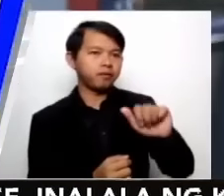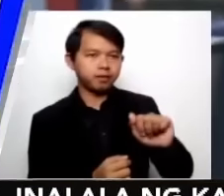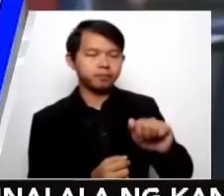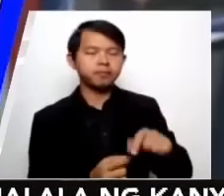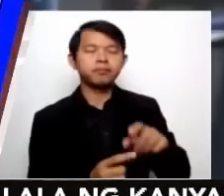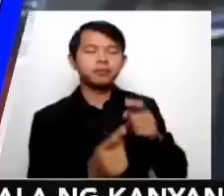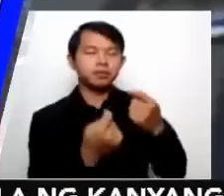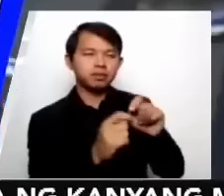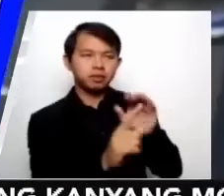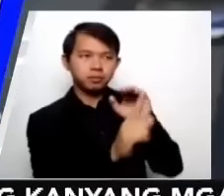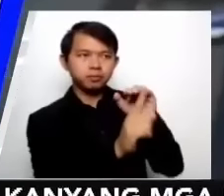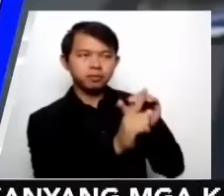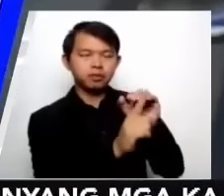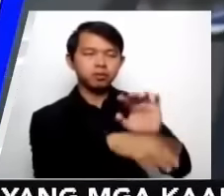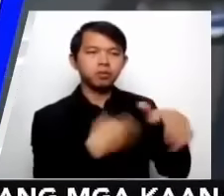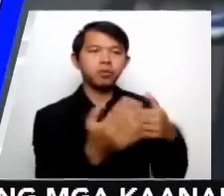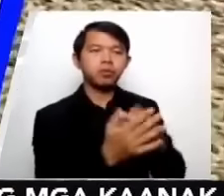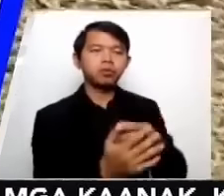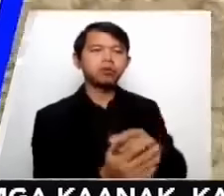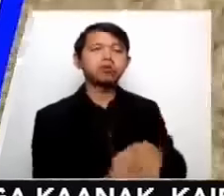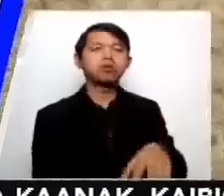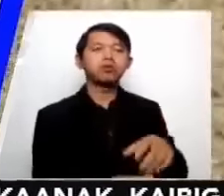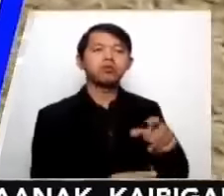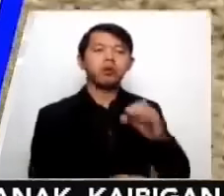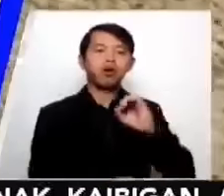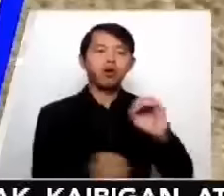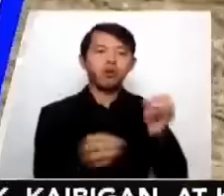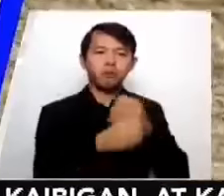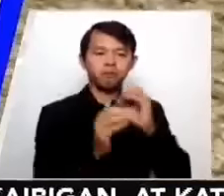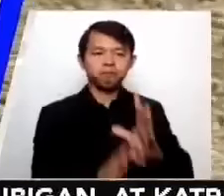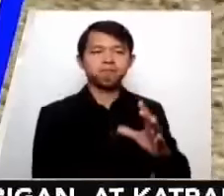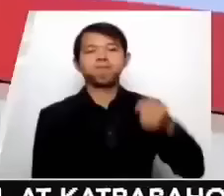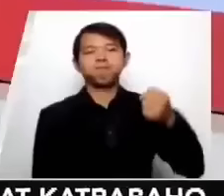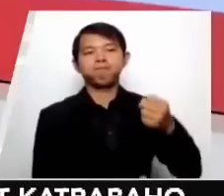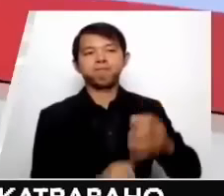nasuspindi. Ivan Merino nagbabalita para sa GMA Integrated News.